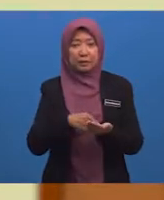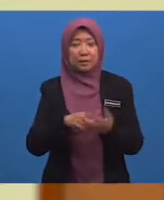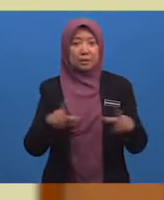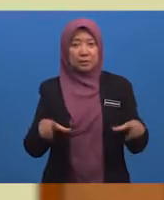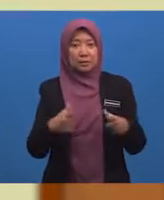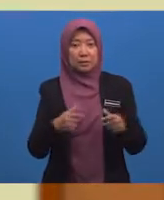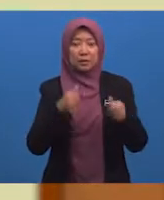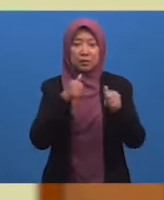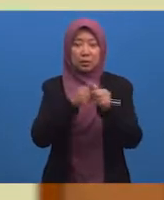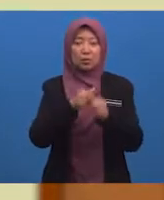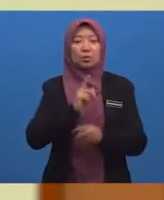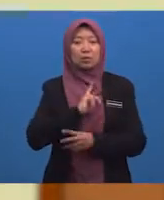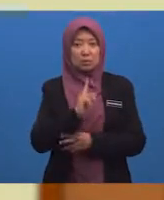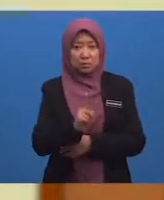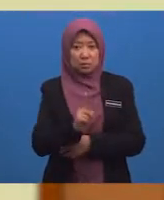menurut syariat Islam.